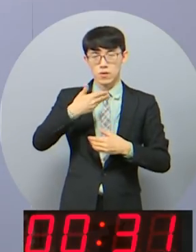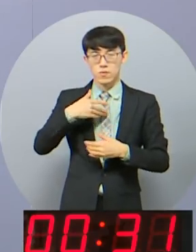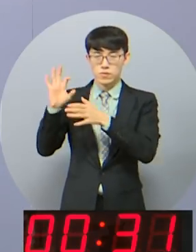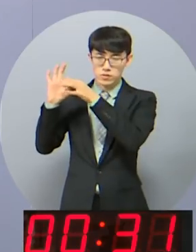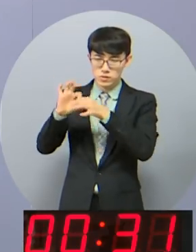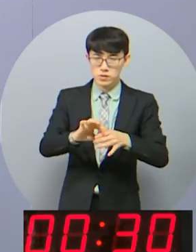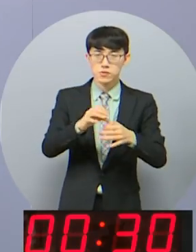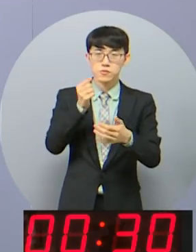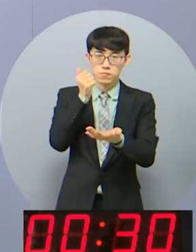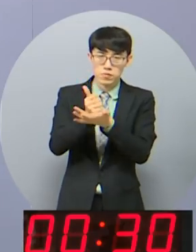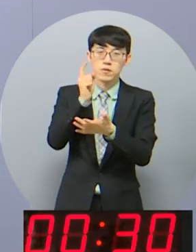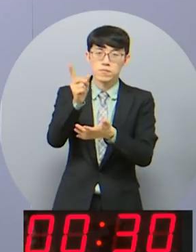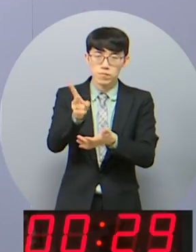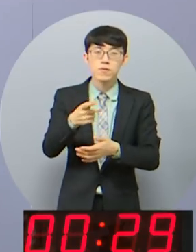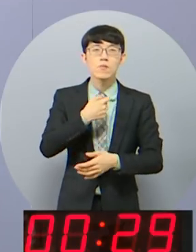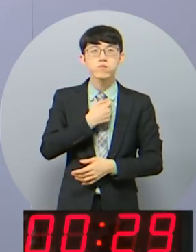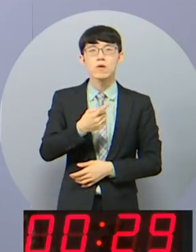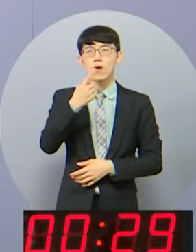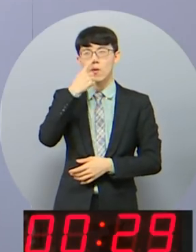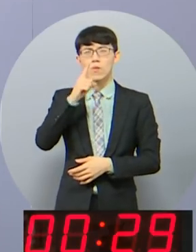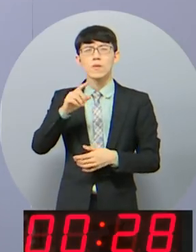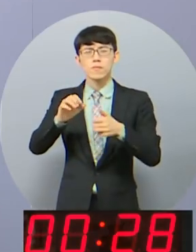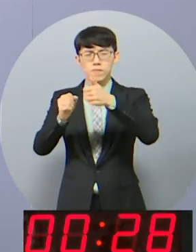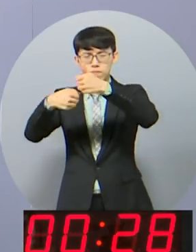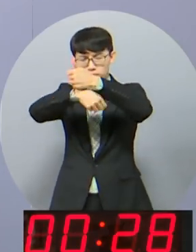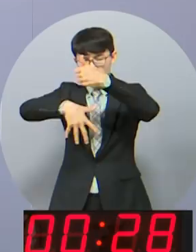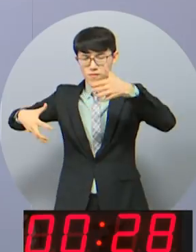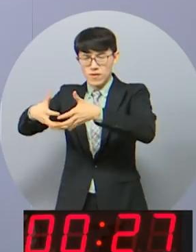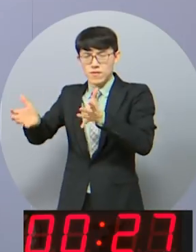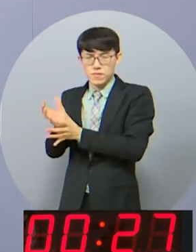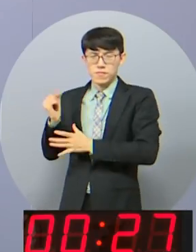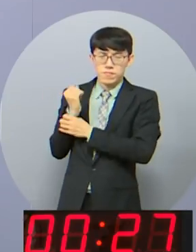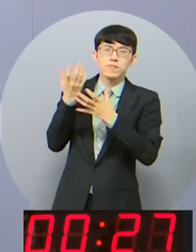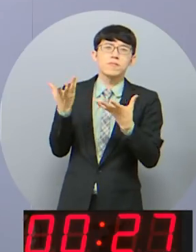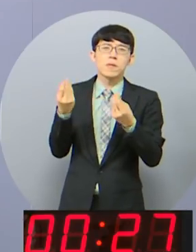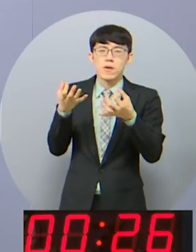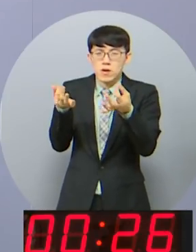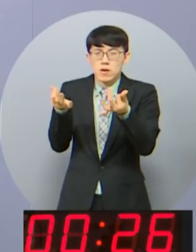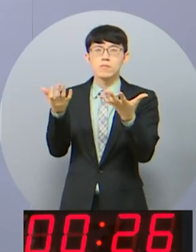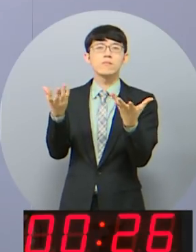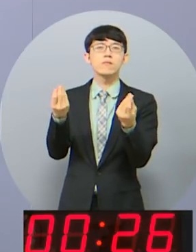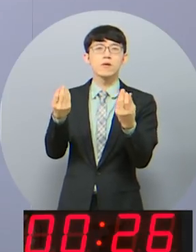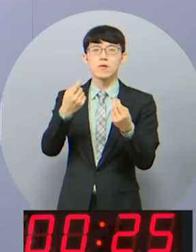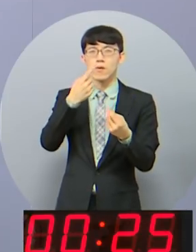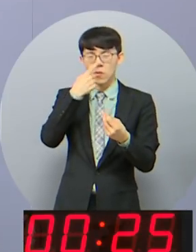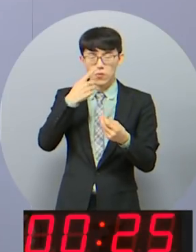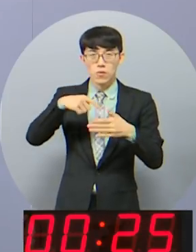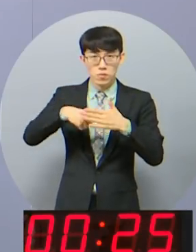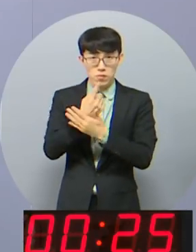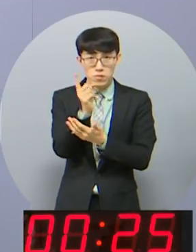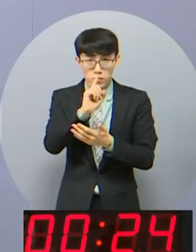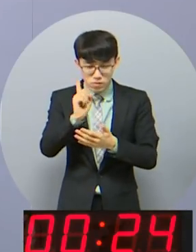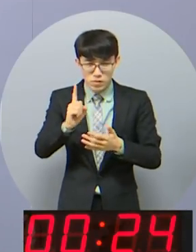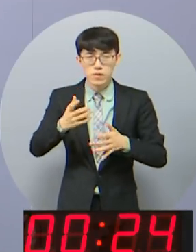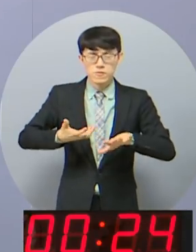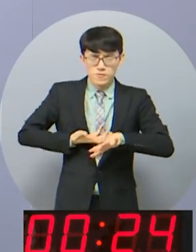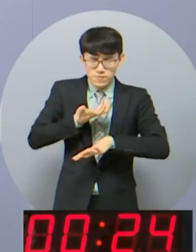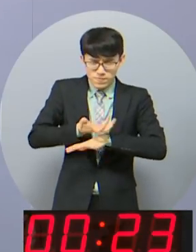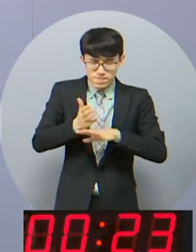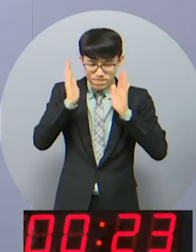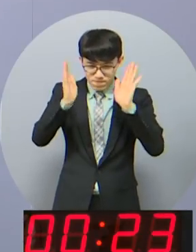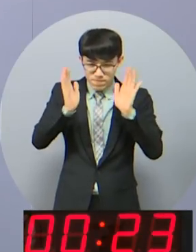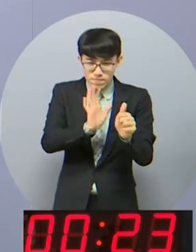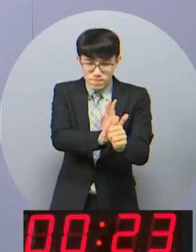务 当选。余恩没有组织，没有雄厚的经验，有的是一点一点为乡亲改变的热忱跟专业的